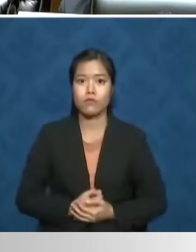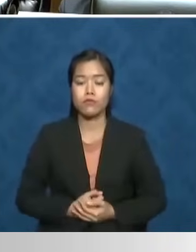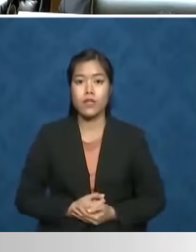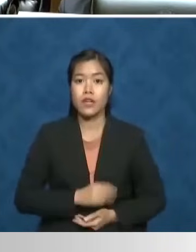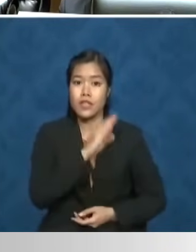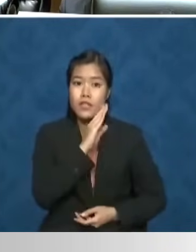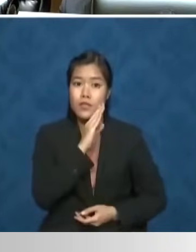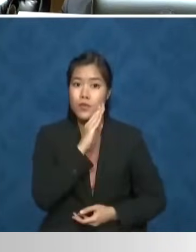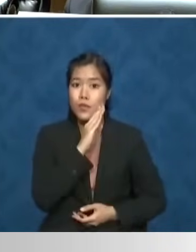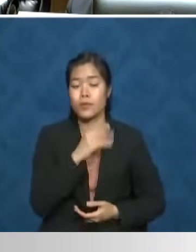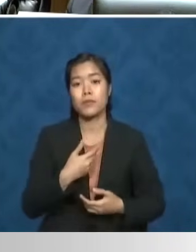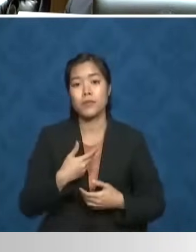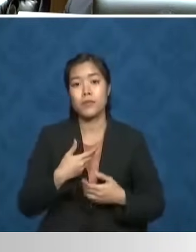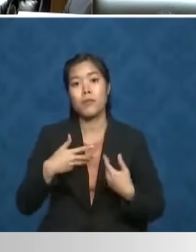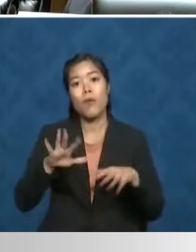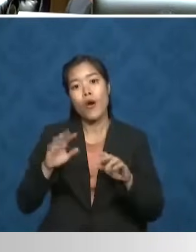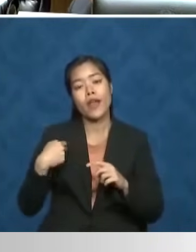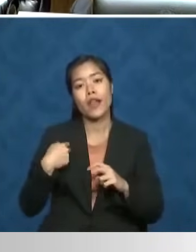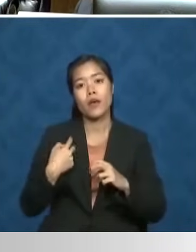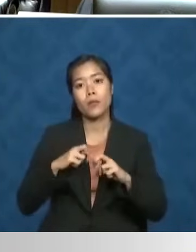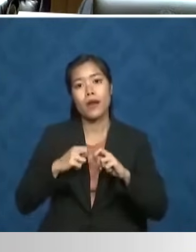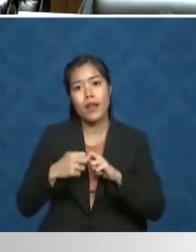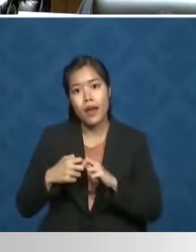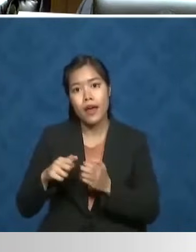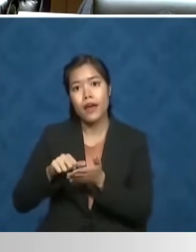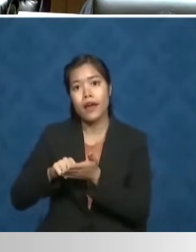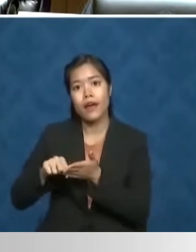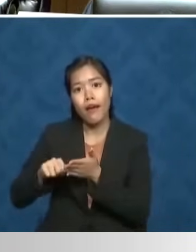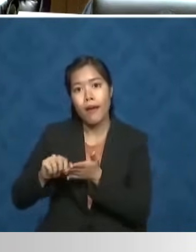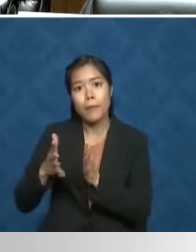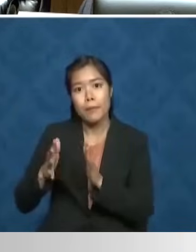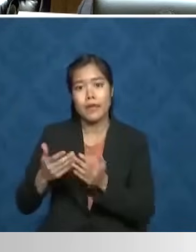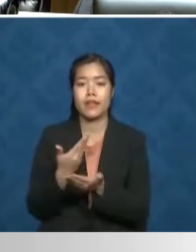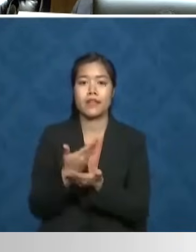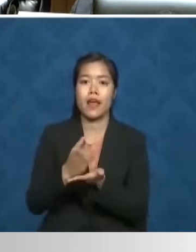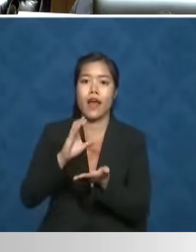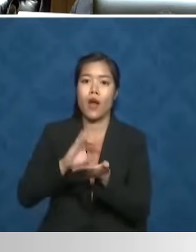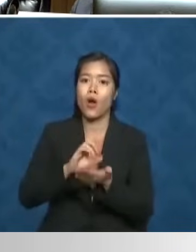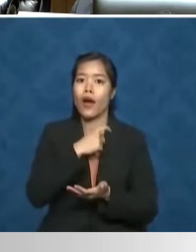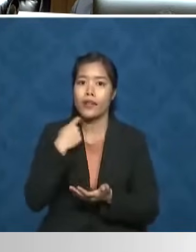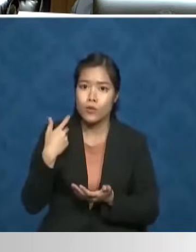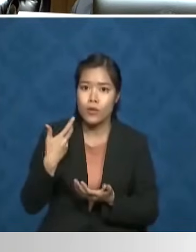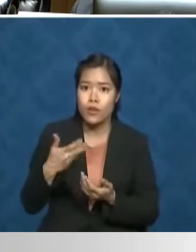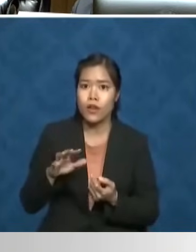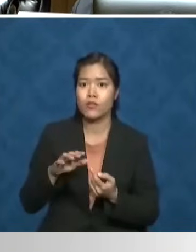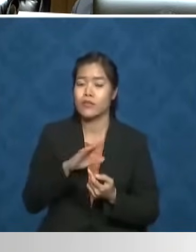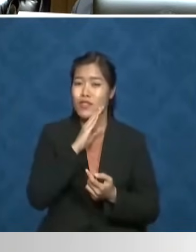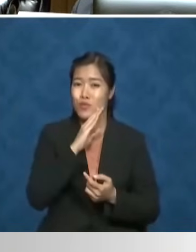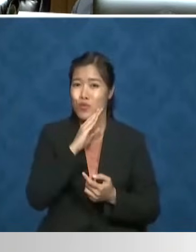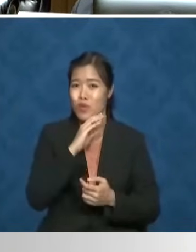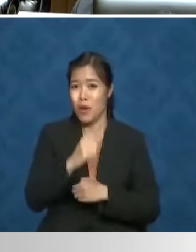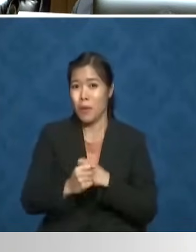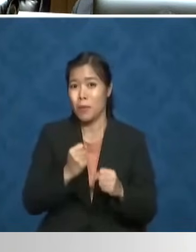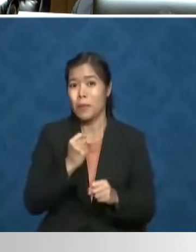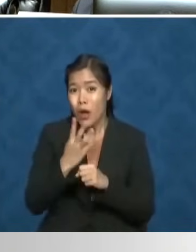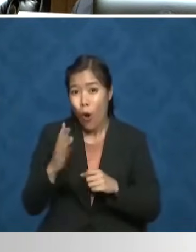ให้เป็นเช่นนี้ครับหากงบประมาณมีแต่ขาดดุลและการกู้เงินที่เพิ่มมากยิ่งขึ้นสุดท้ายครับเมื่อครบวาระครับสิ่งที่รัฐ